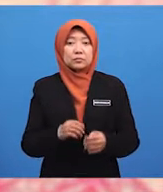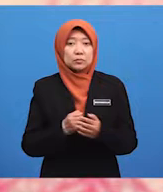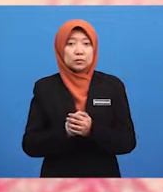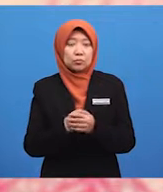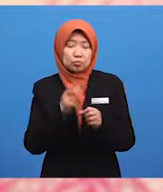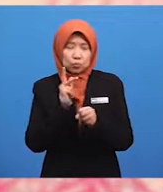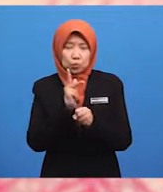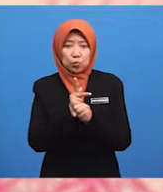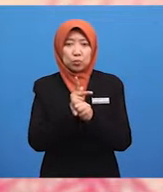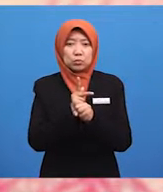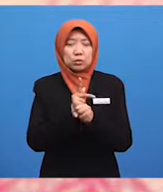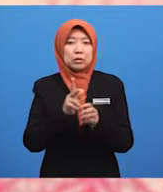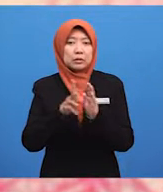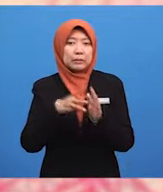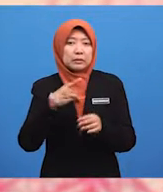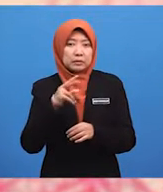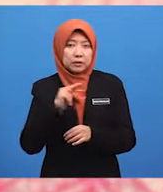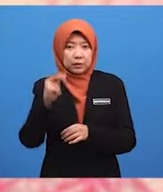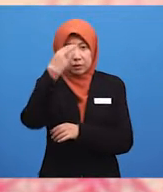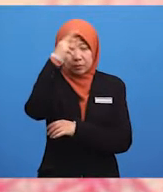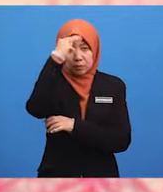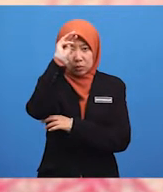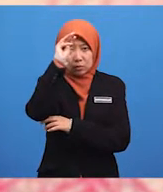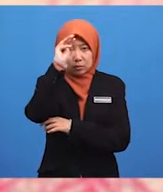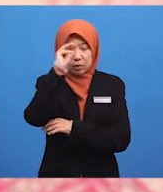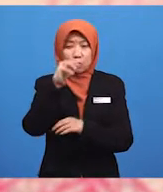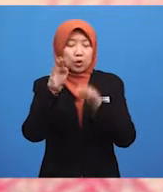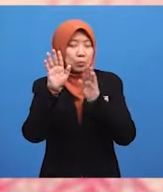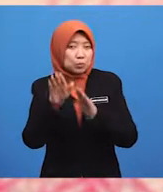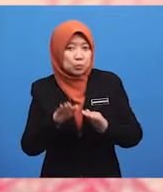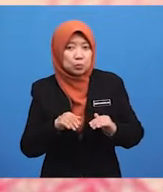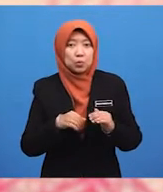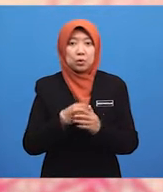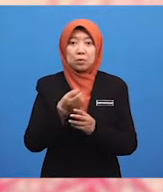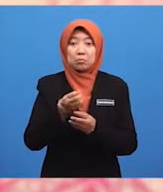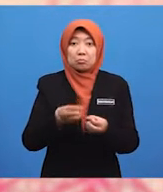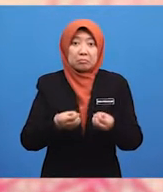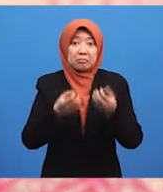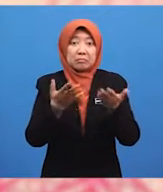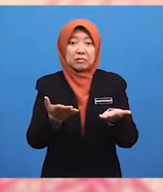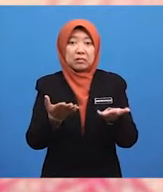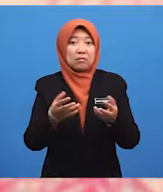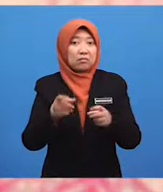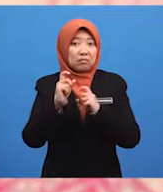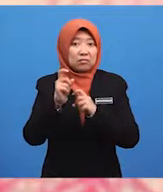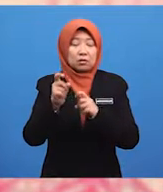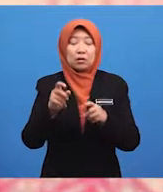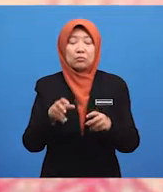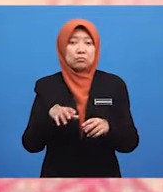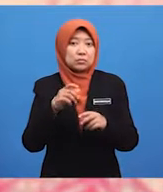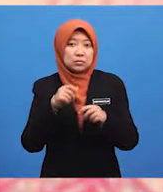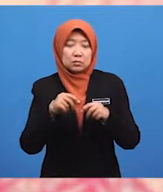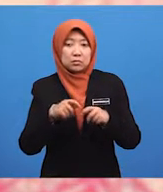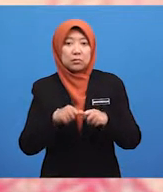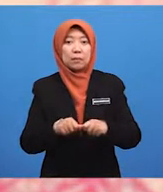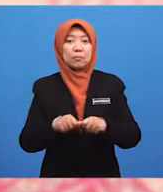pendirian Nabi Muhammad sallallahu alaihi wasallam. Walau dipujuk dan diberi tawaran yang lumayan, baginda tetap